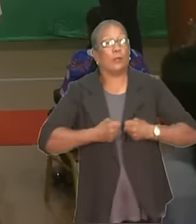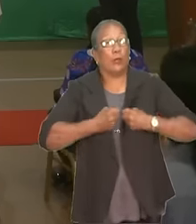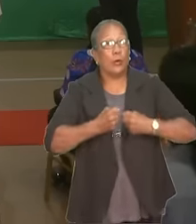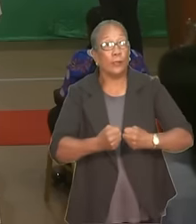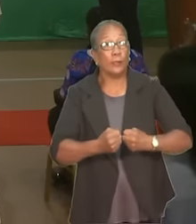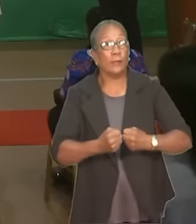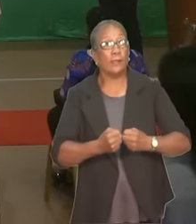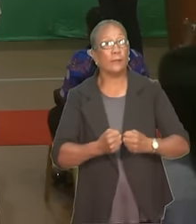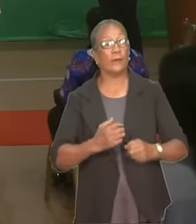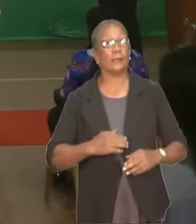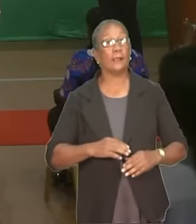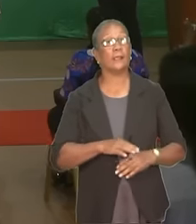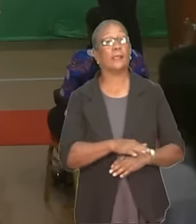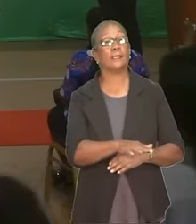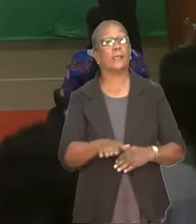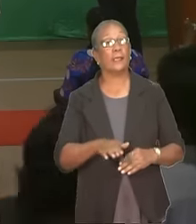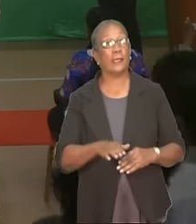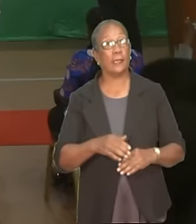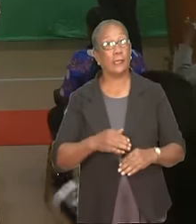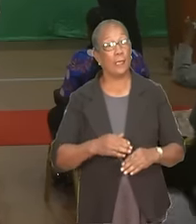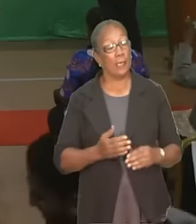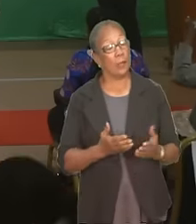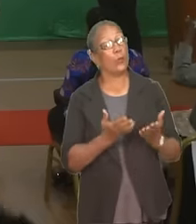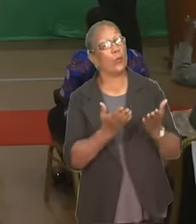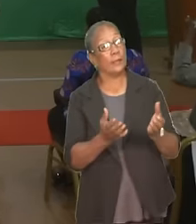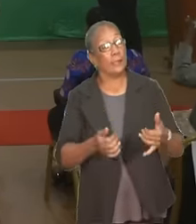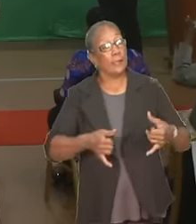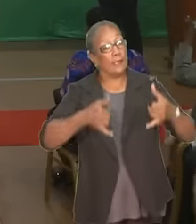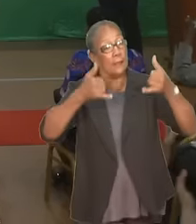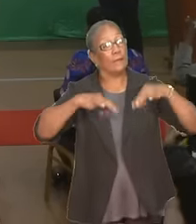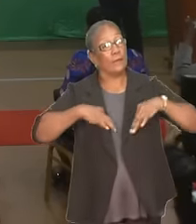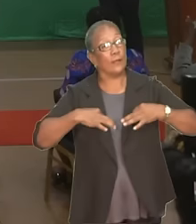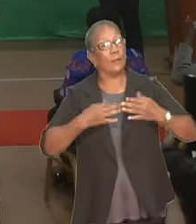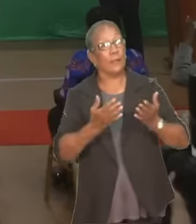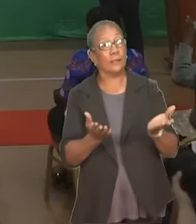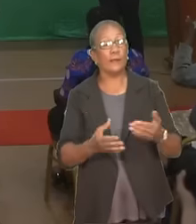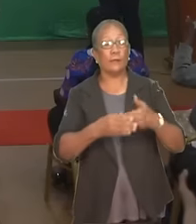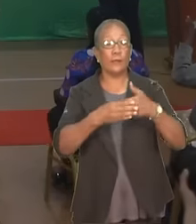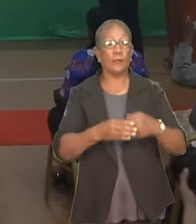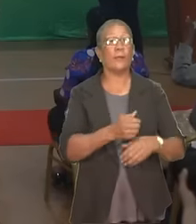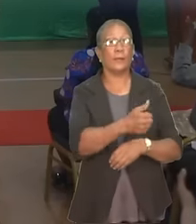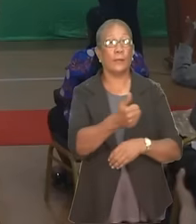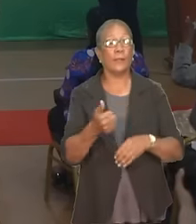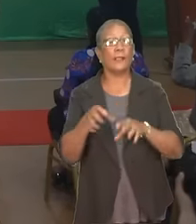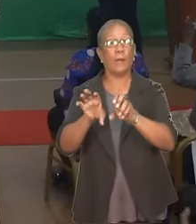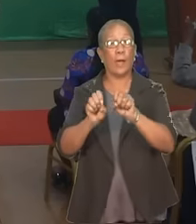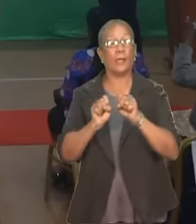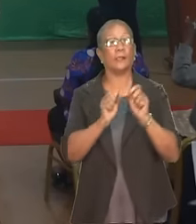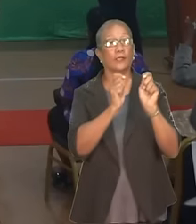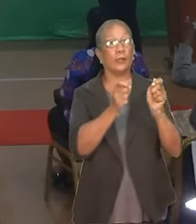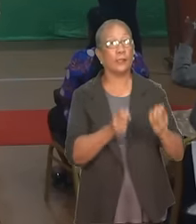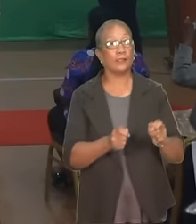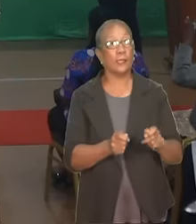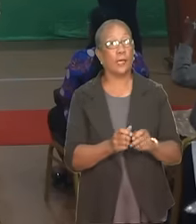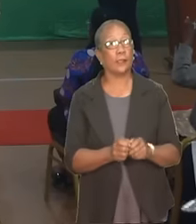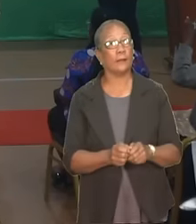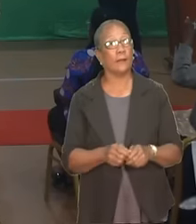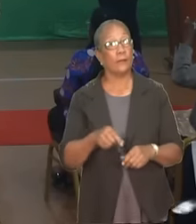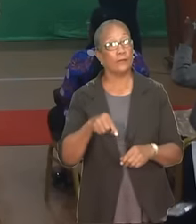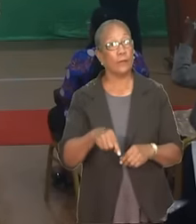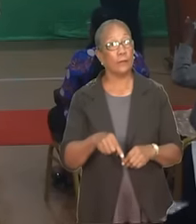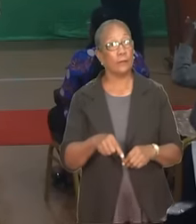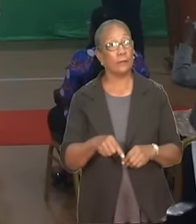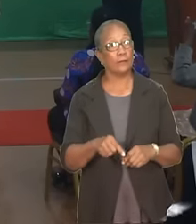van de regering. Ik wens u veel leesplezier en feliciteer ieder met de behaalde resultaten. Van crisisbeheersing